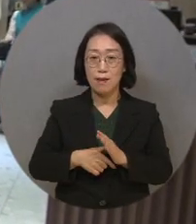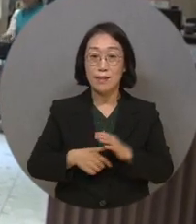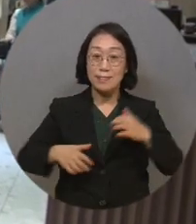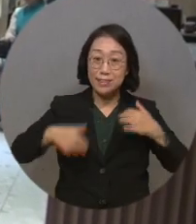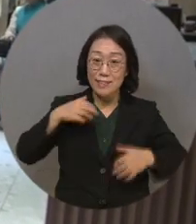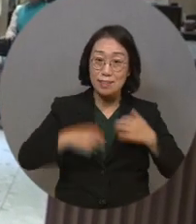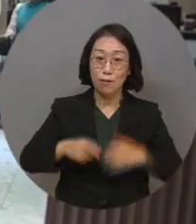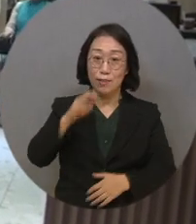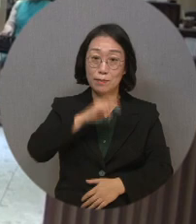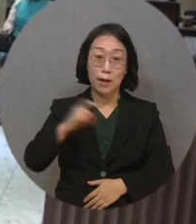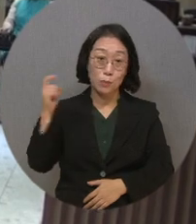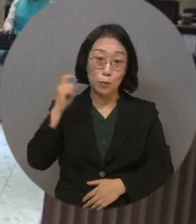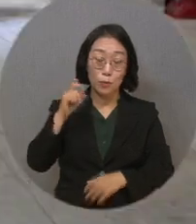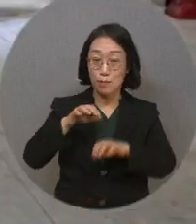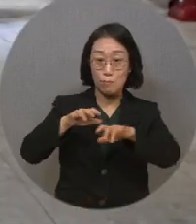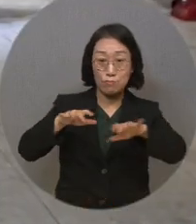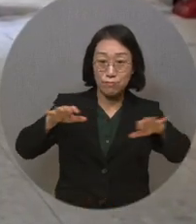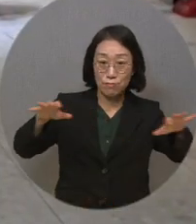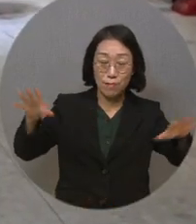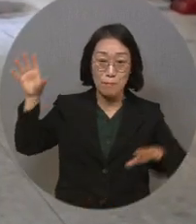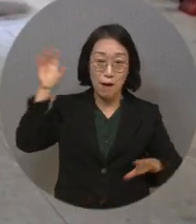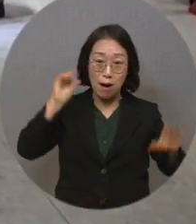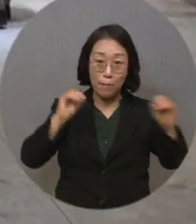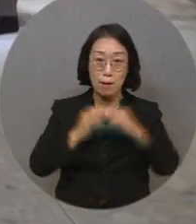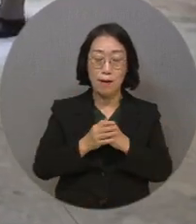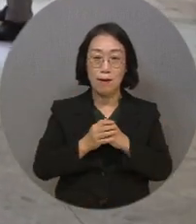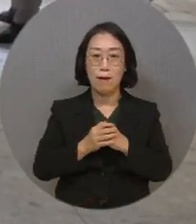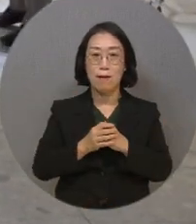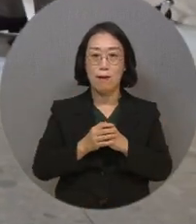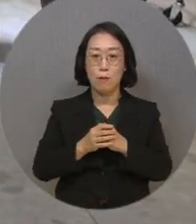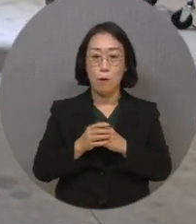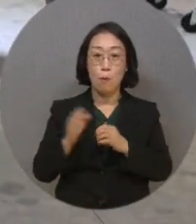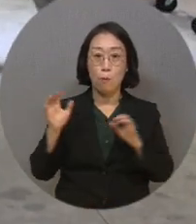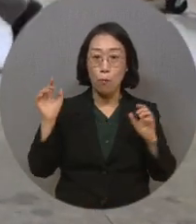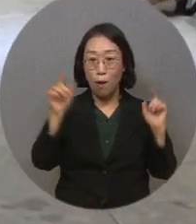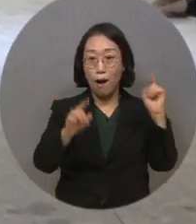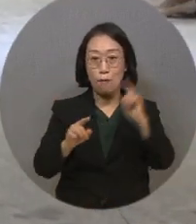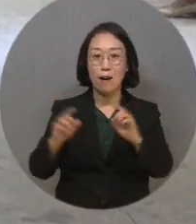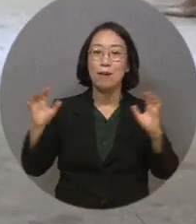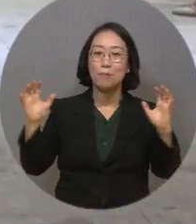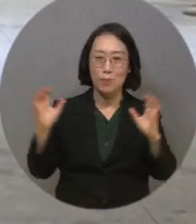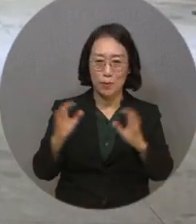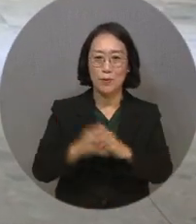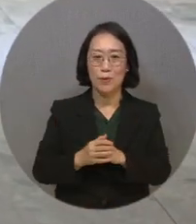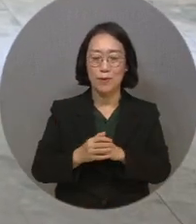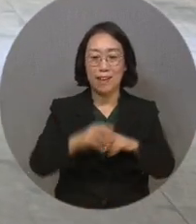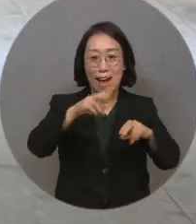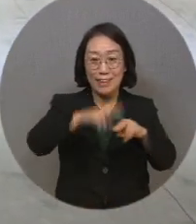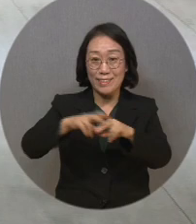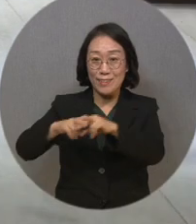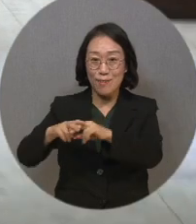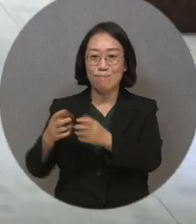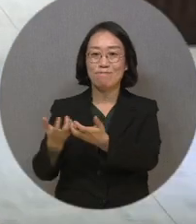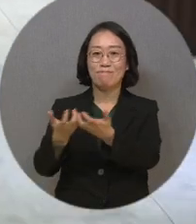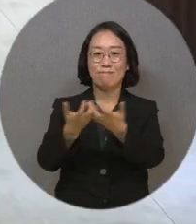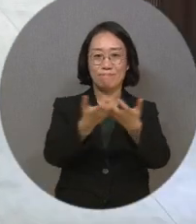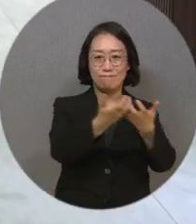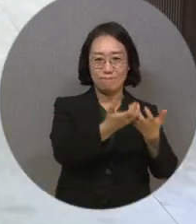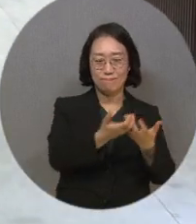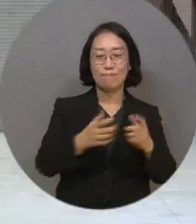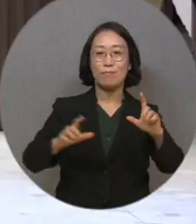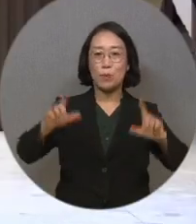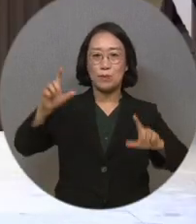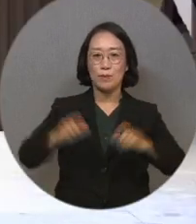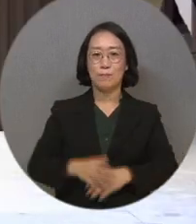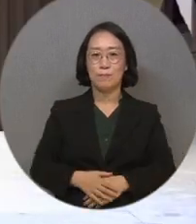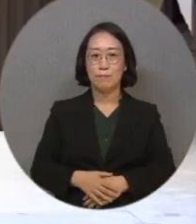시작되고 음악소리가 퍼지자 환자들과 직원들이 로비로 모여듭니다. 어느새 병원 로비 의자는 관람객으로 꽉